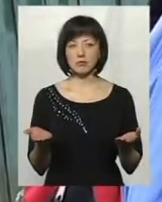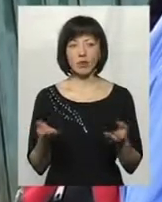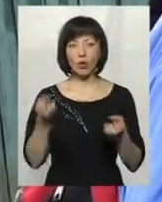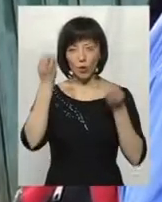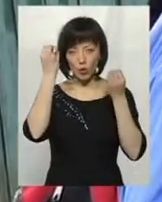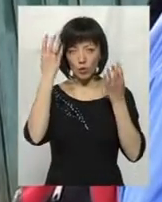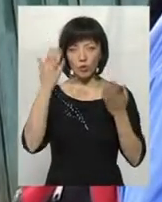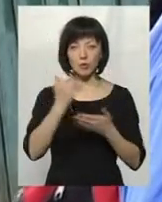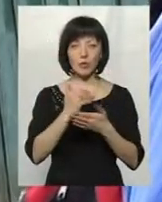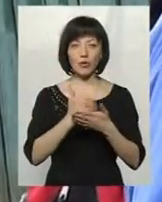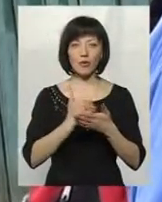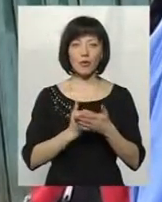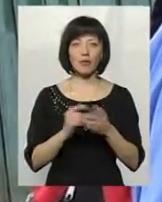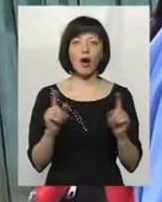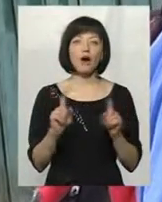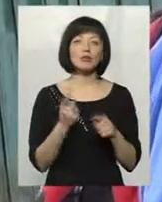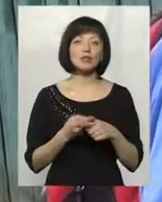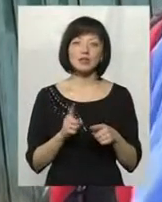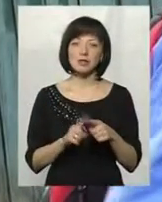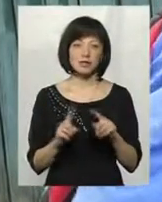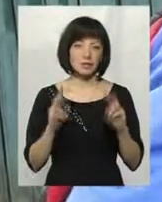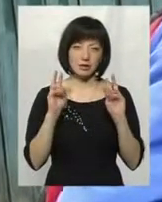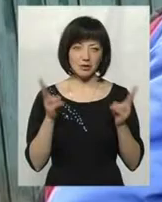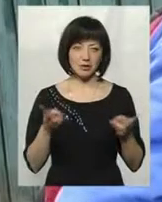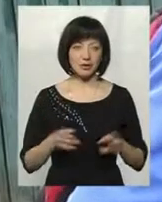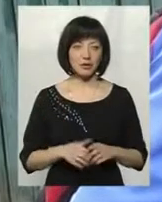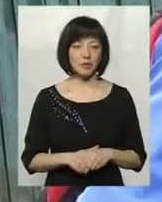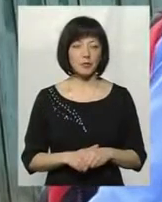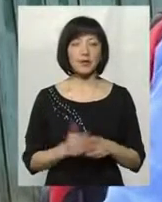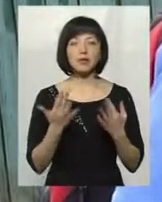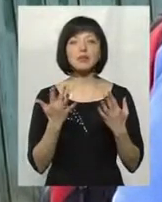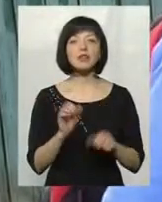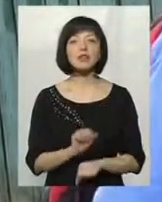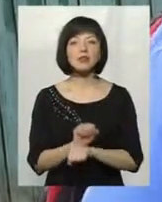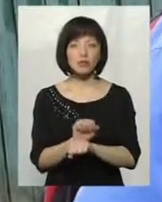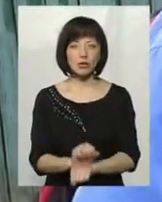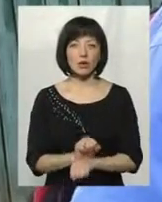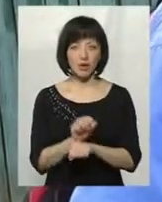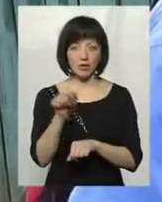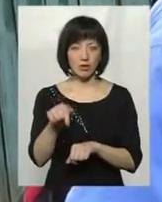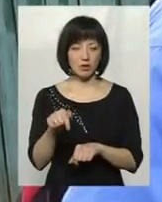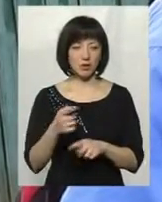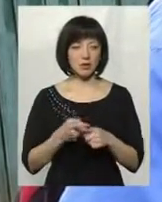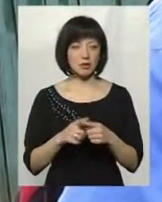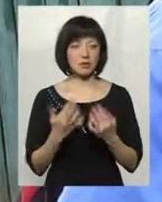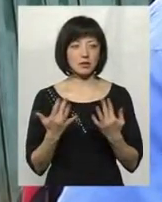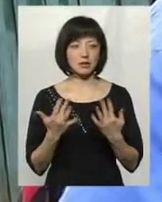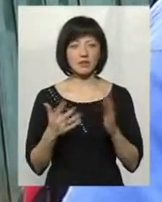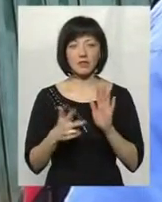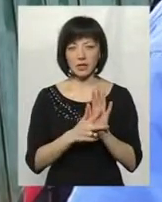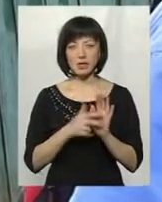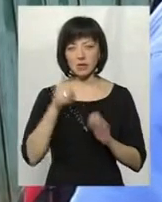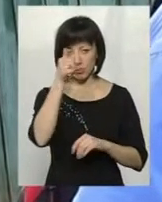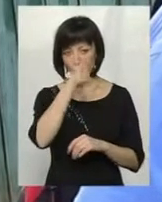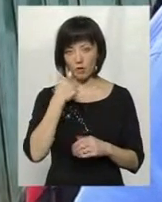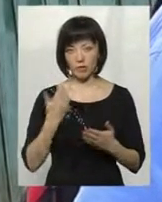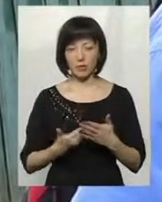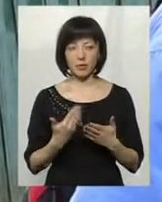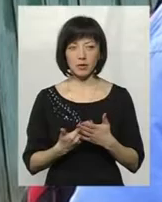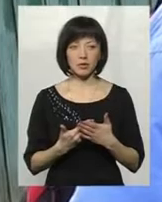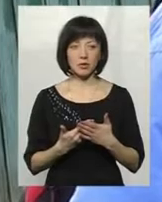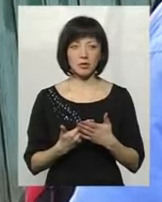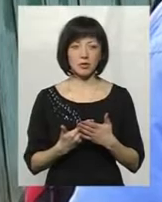культурну якусь програму. А що таке, Бог його знає. А скільки вже стоять, торчить тако? 8 років. Так, років 8. Ми